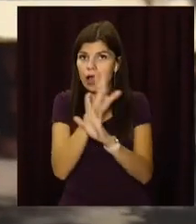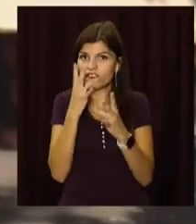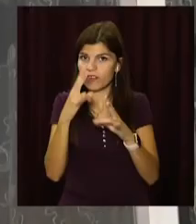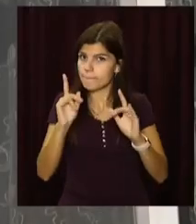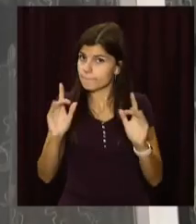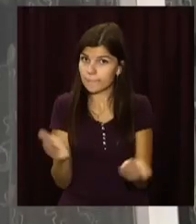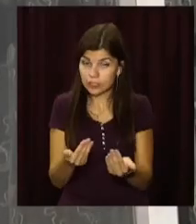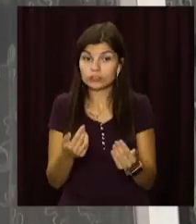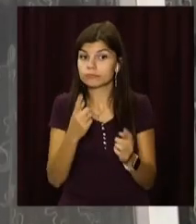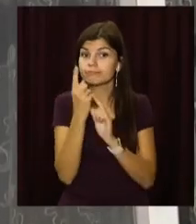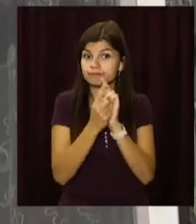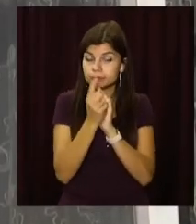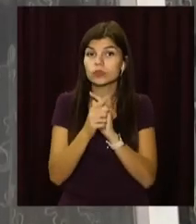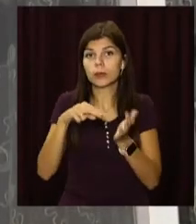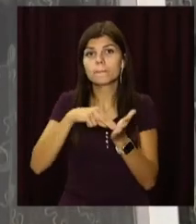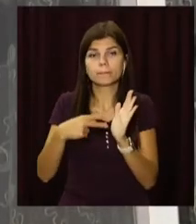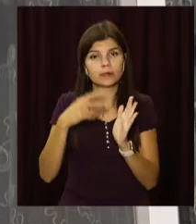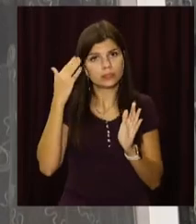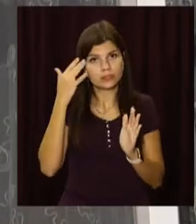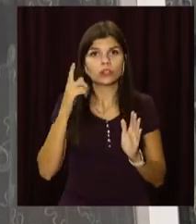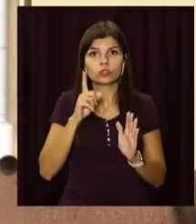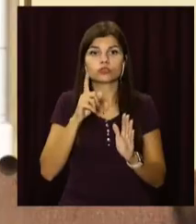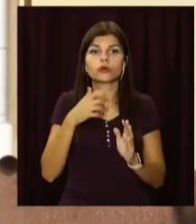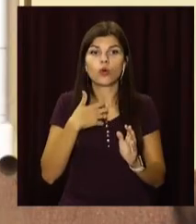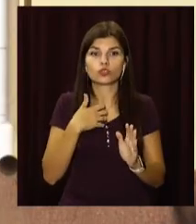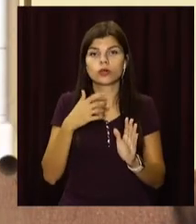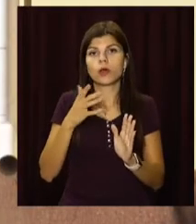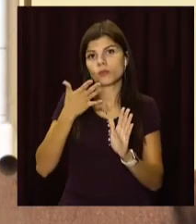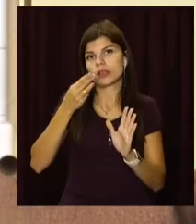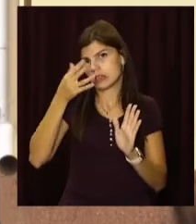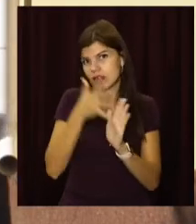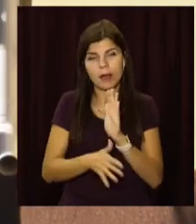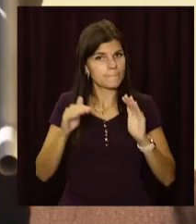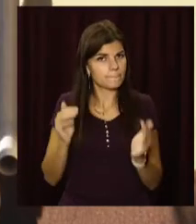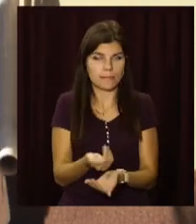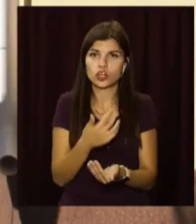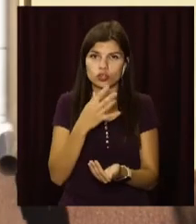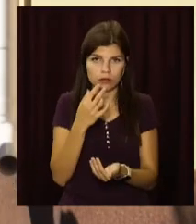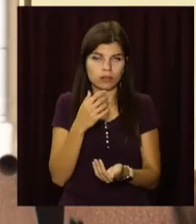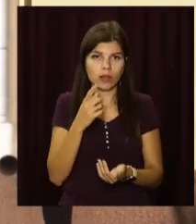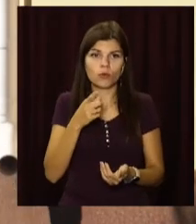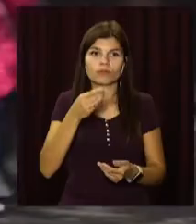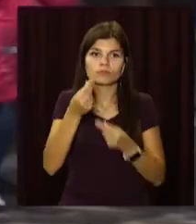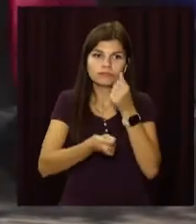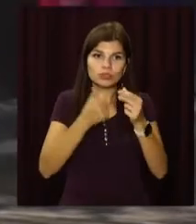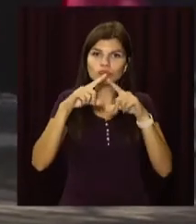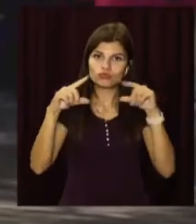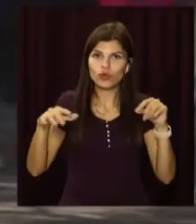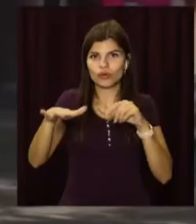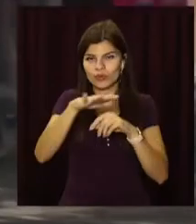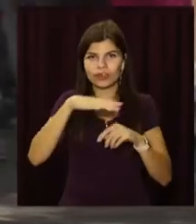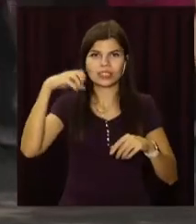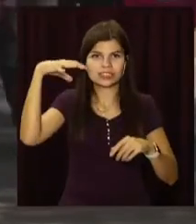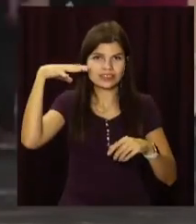Після термомодернізації розраховують на скорочення витрат на комунальні послуги більш ніж на третину. Заощаджені гроші підуть на